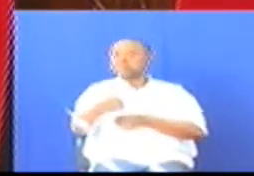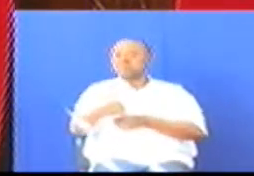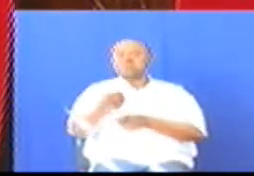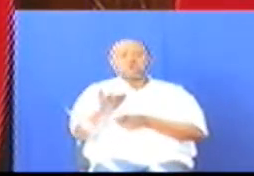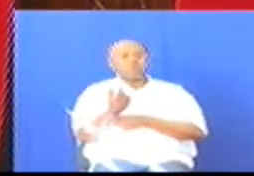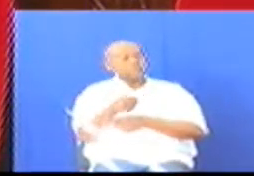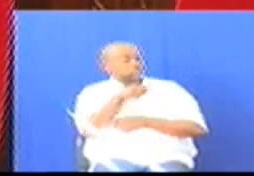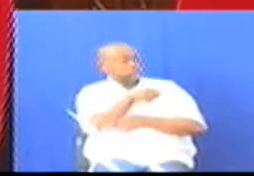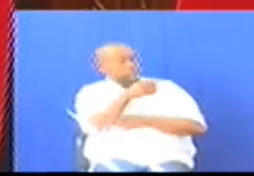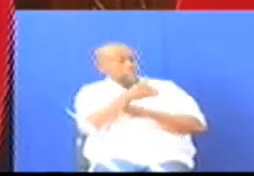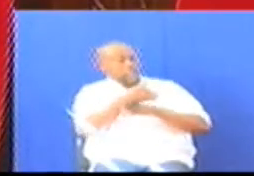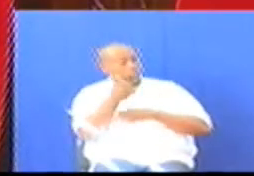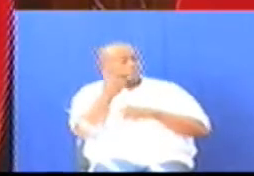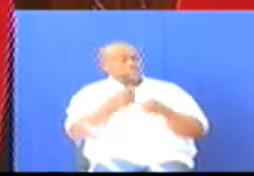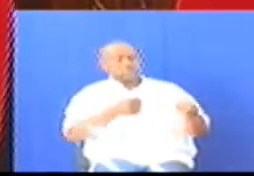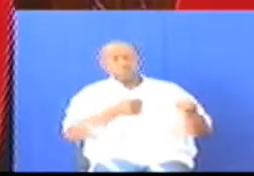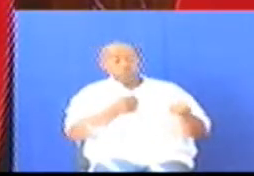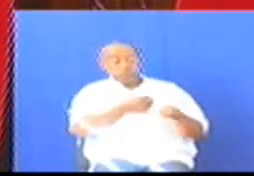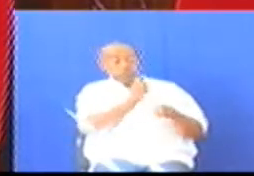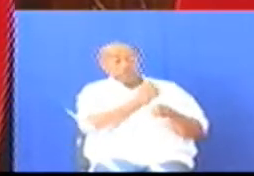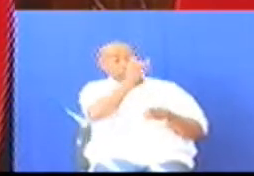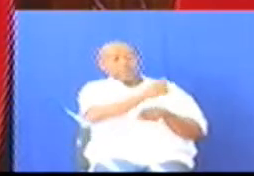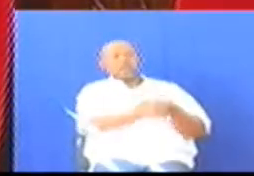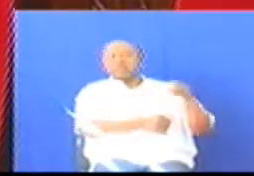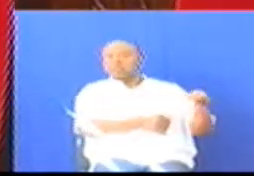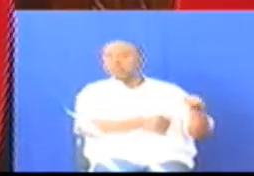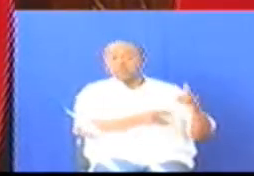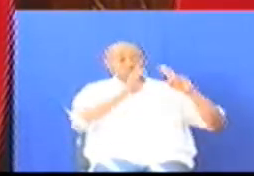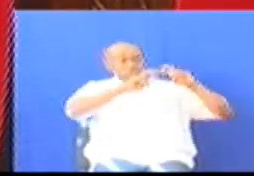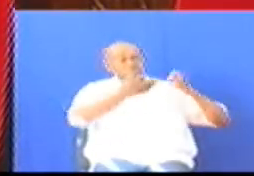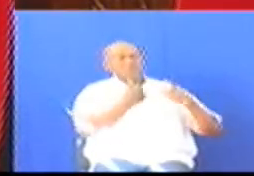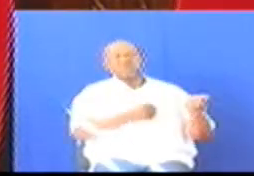nini TTCL wanamgomea CAG?